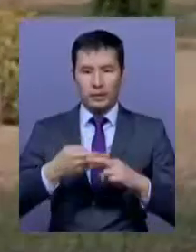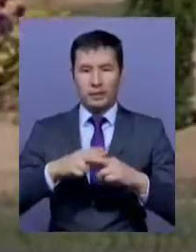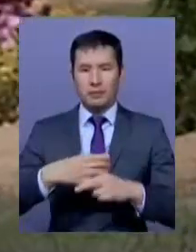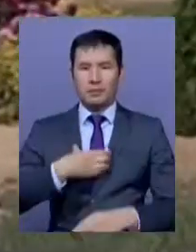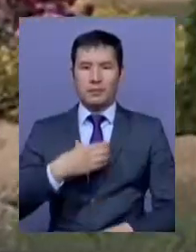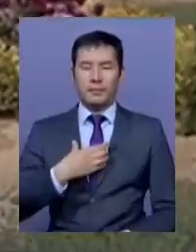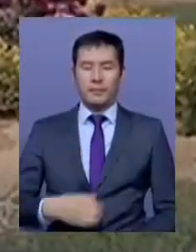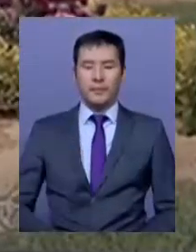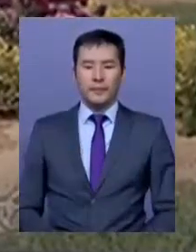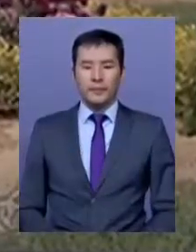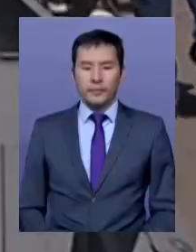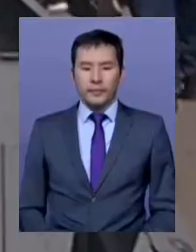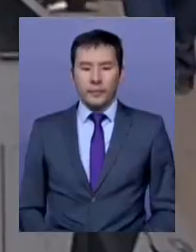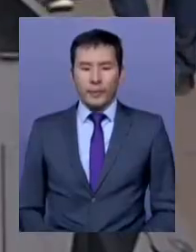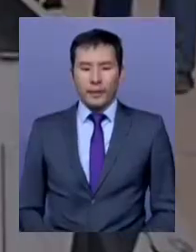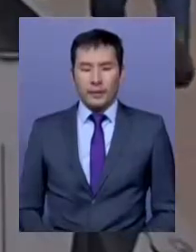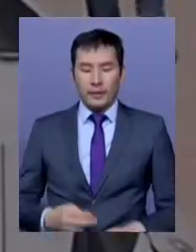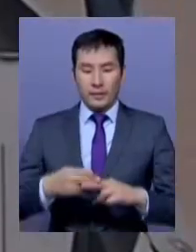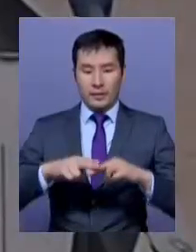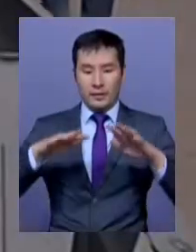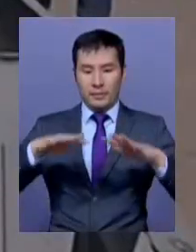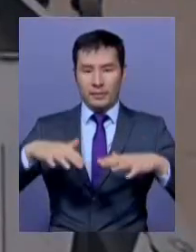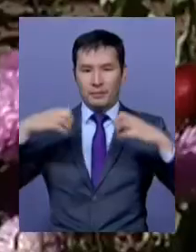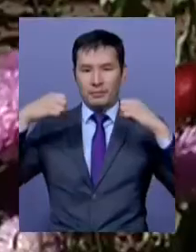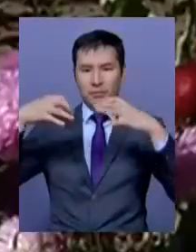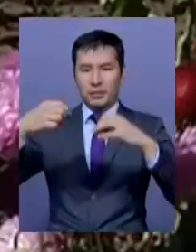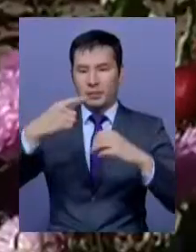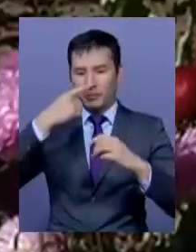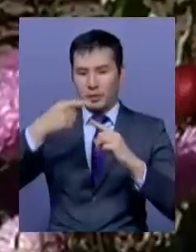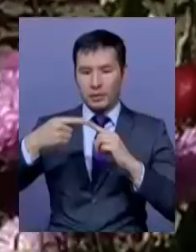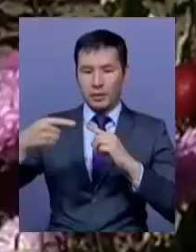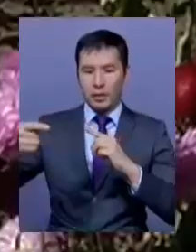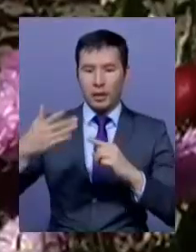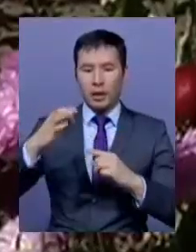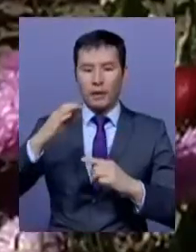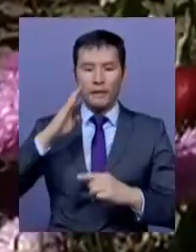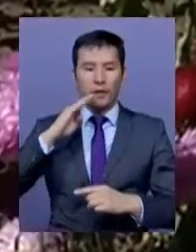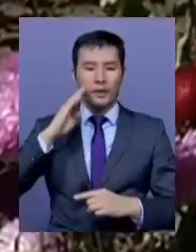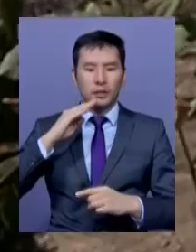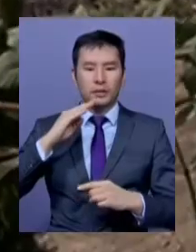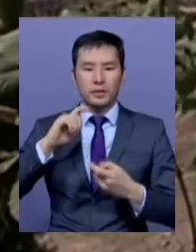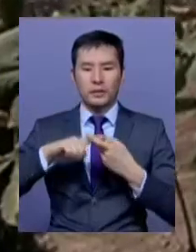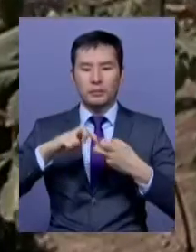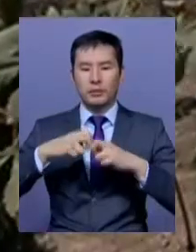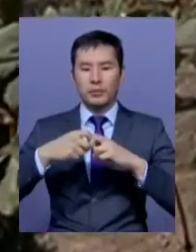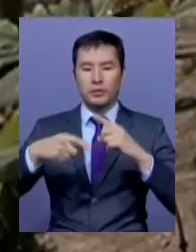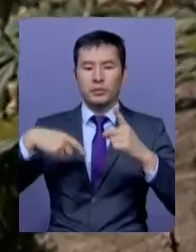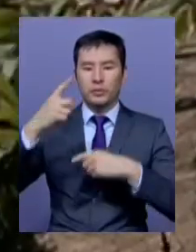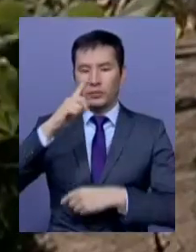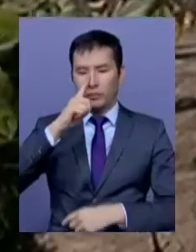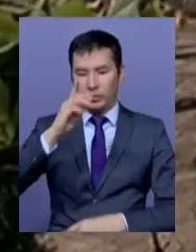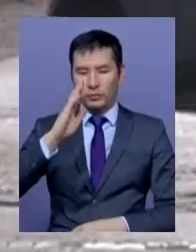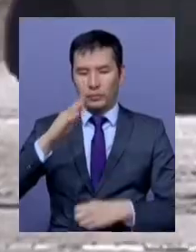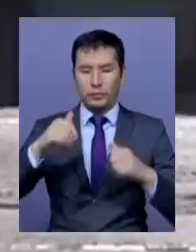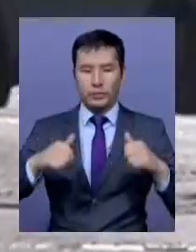болады. Жаңа көпірге үйренуге біраз уақыт керек сыңайлы. Айта кетейін, нысан облыстық тұрғын үй коммуналдық шаруашылық меншігіне